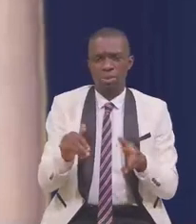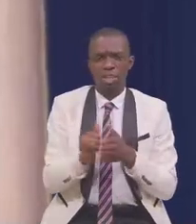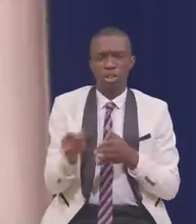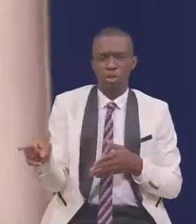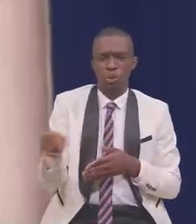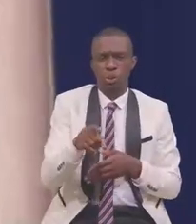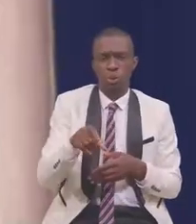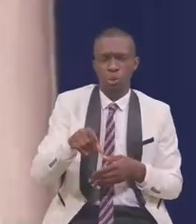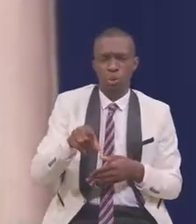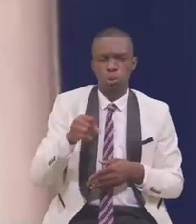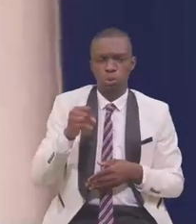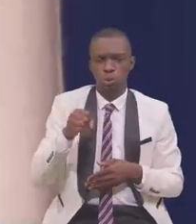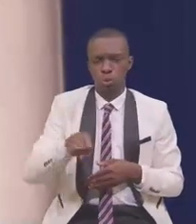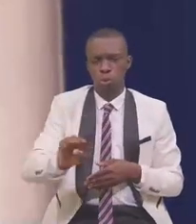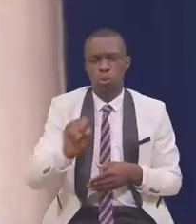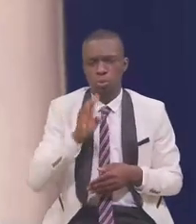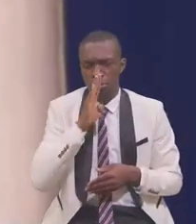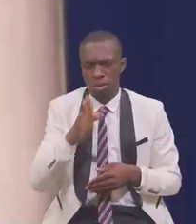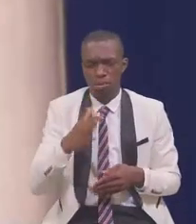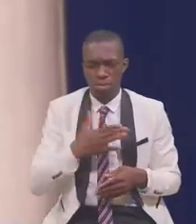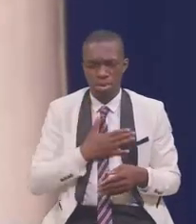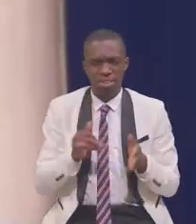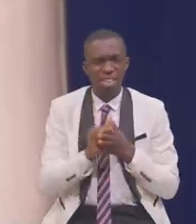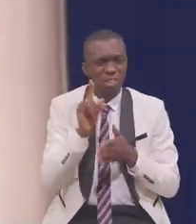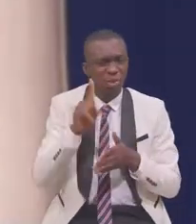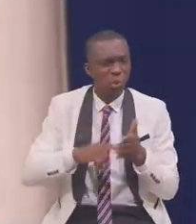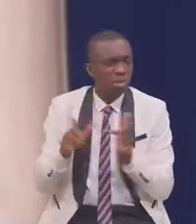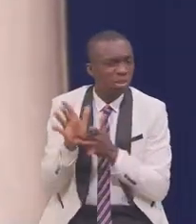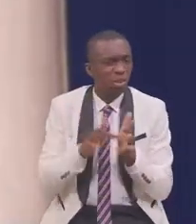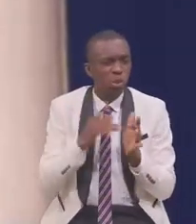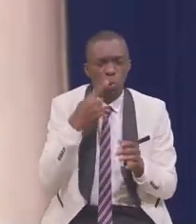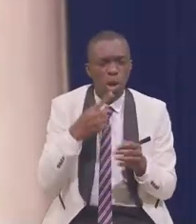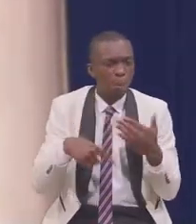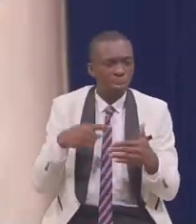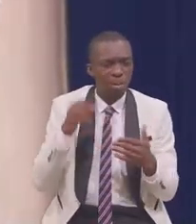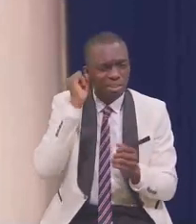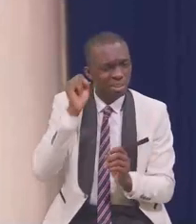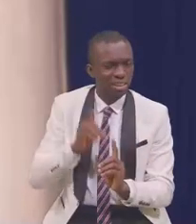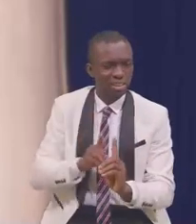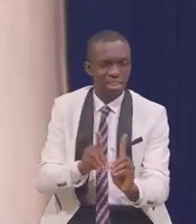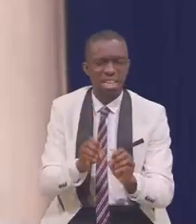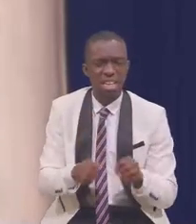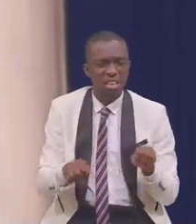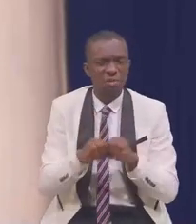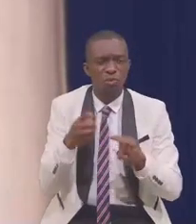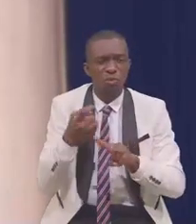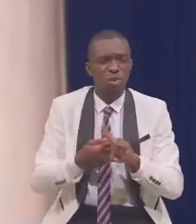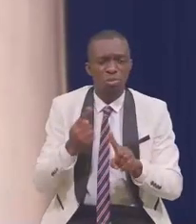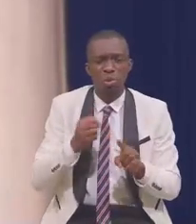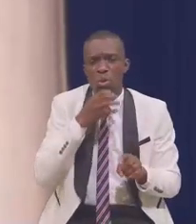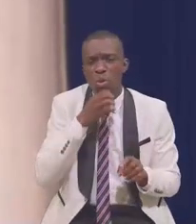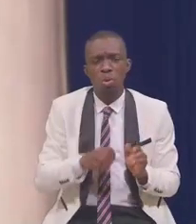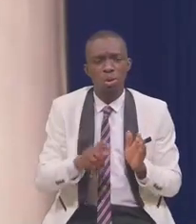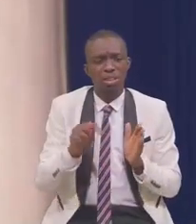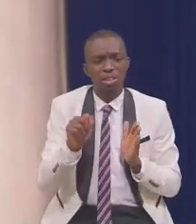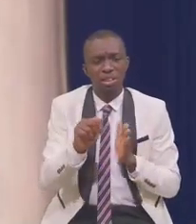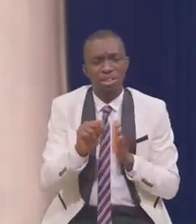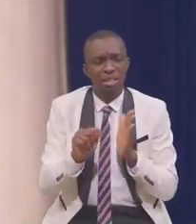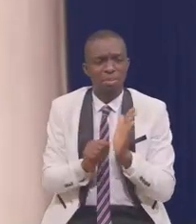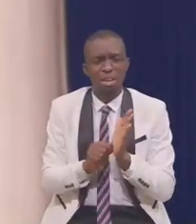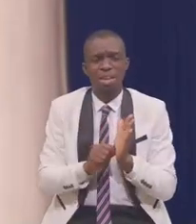Jésus disait de ses disciples. Même dans l'Ancien Testament, ils ne sont pas du monde, comme je ne suis pas du